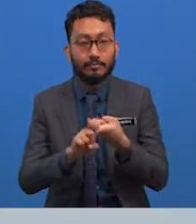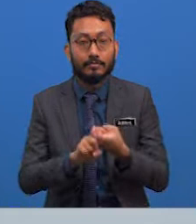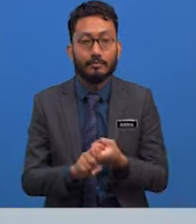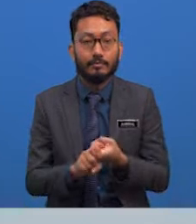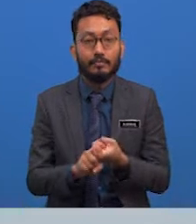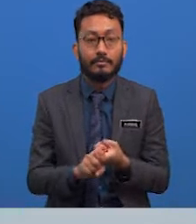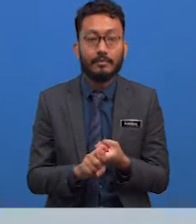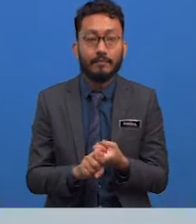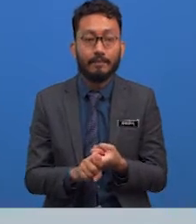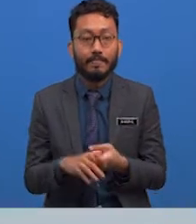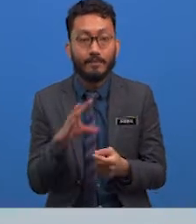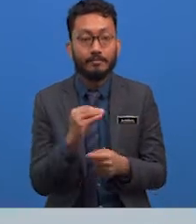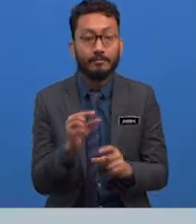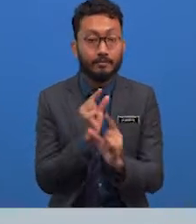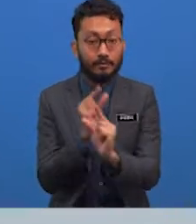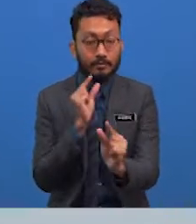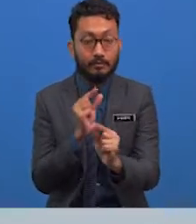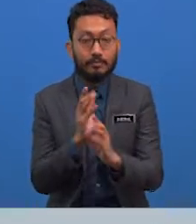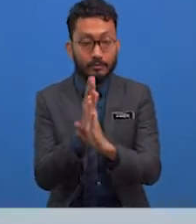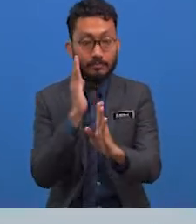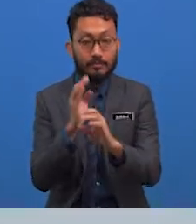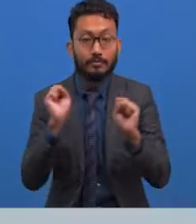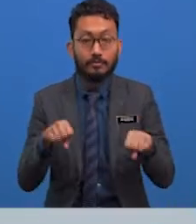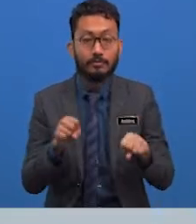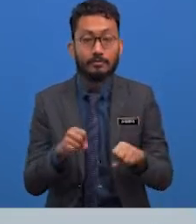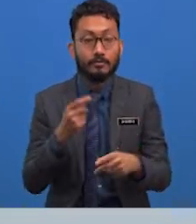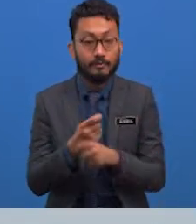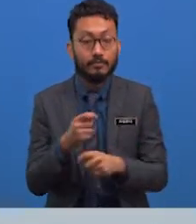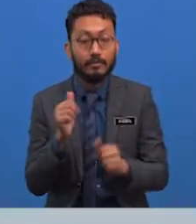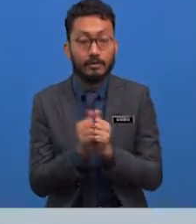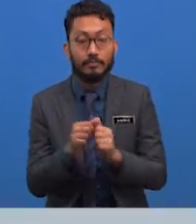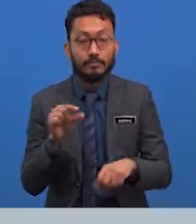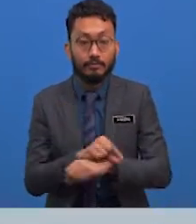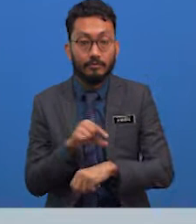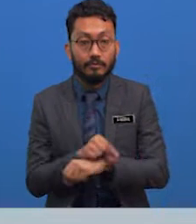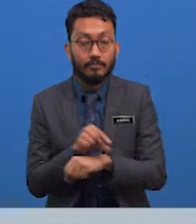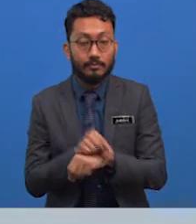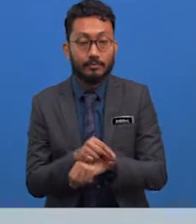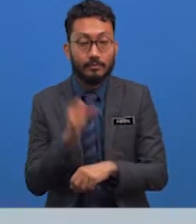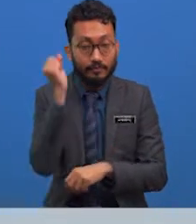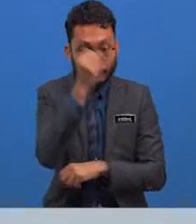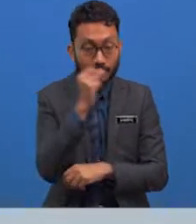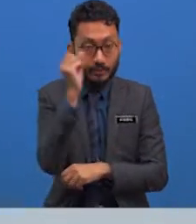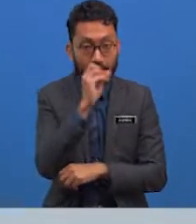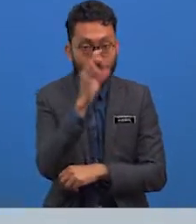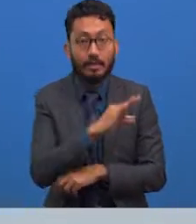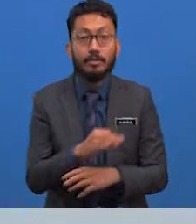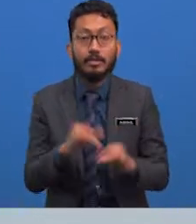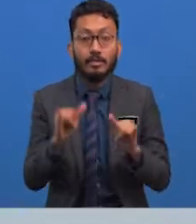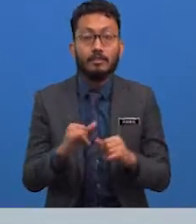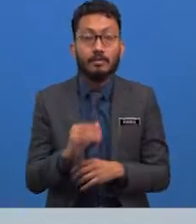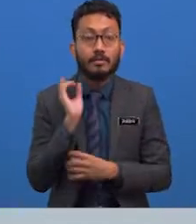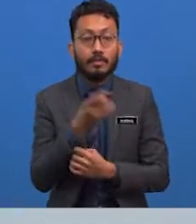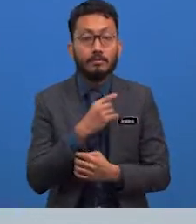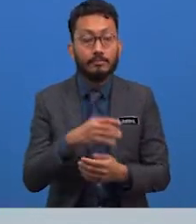rentas lintang dan garis selari boleh ditentukan dengan menggunakan ciri-ciri sudut yang telah